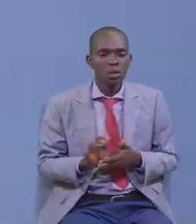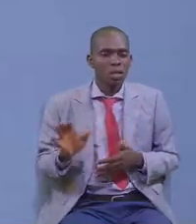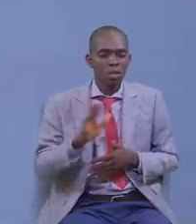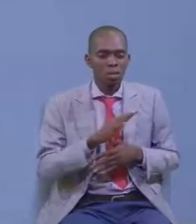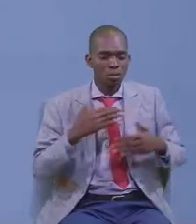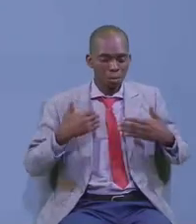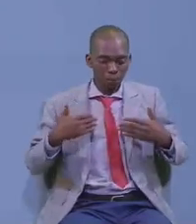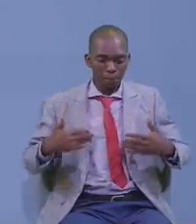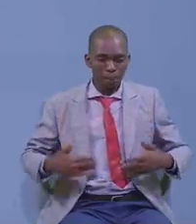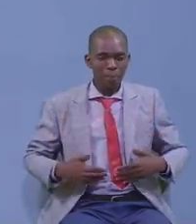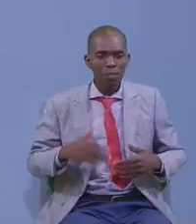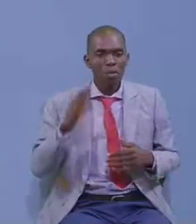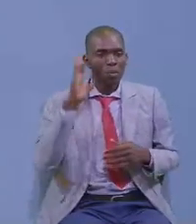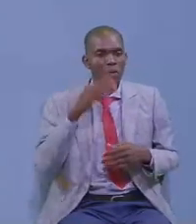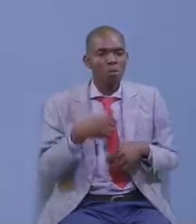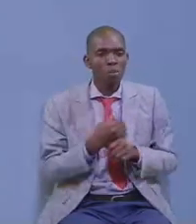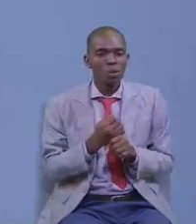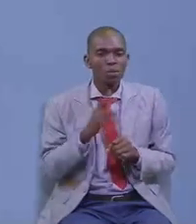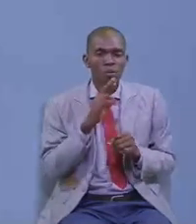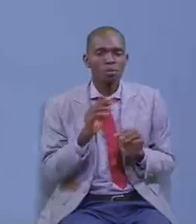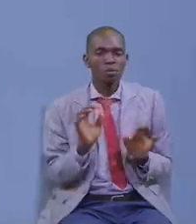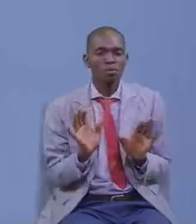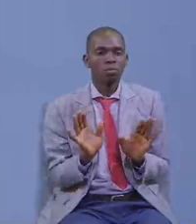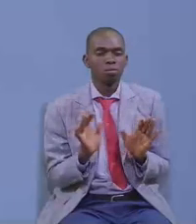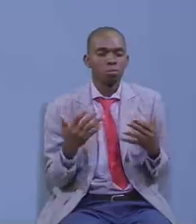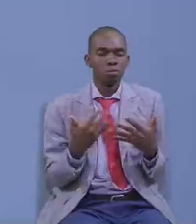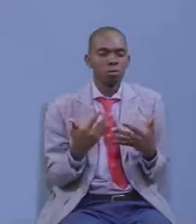Leur langage corporel va t'effrayer.